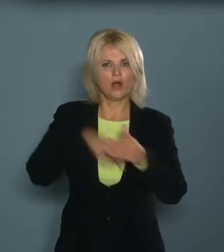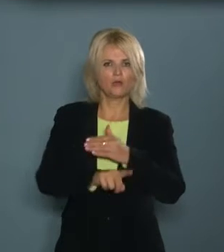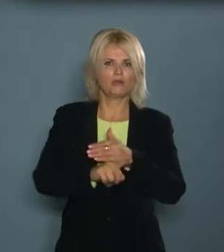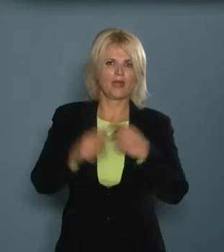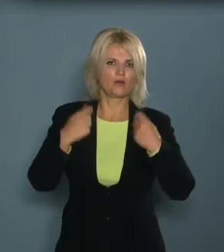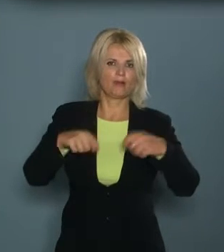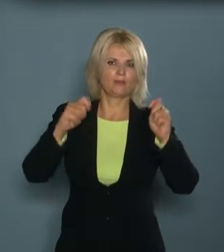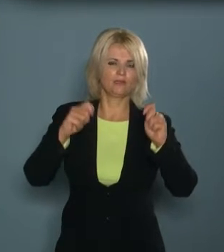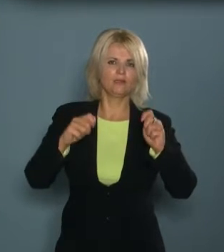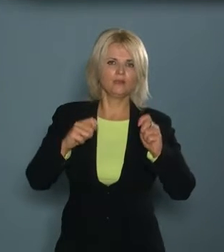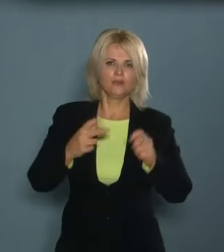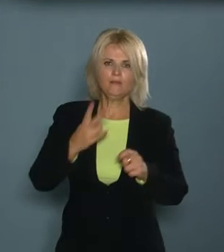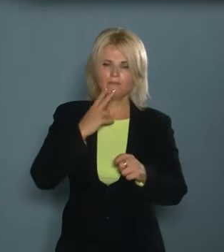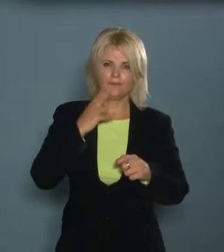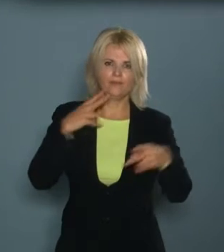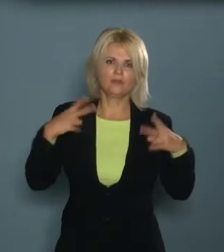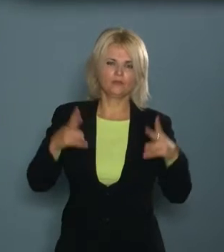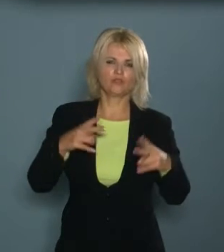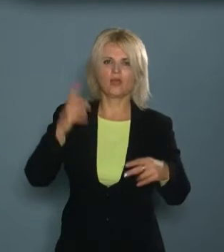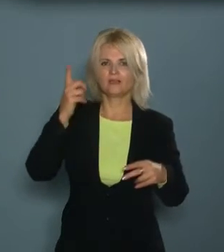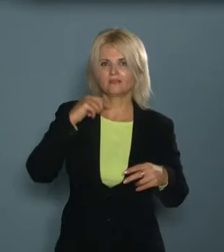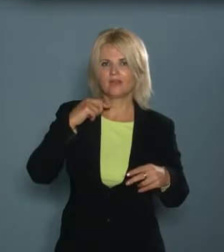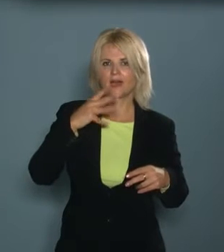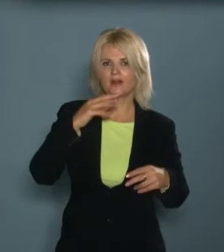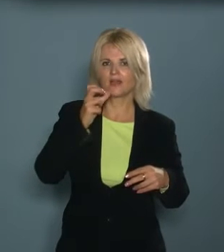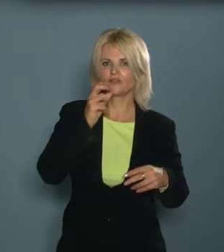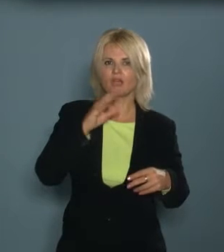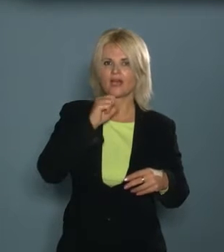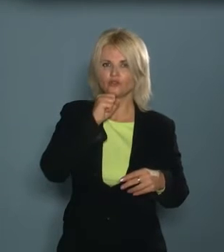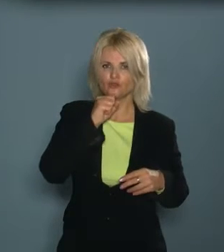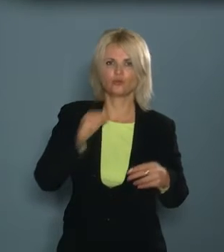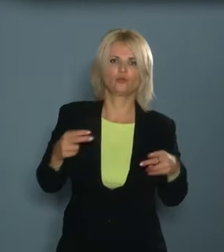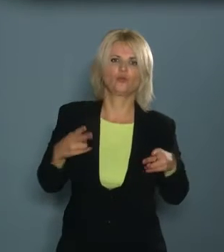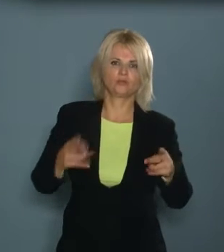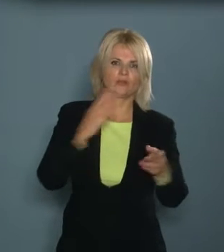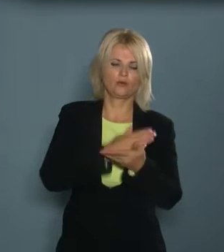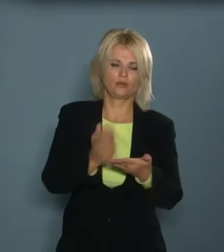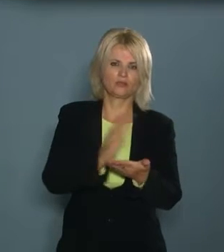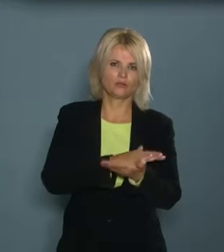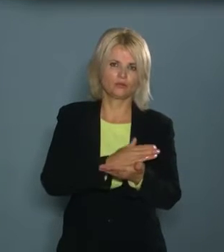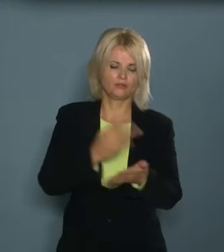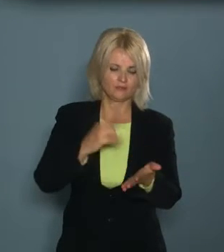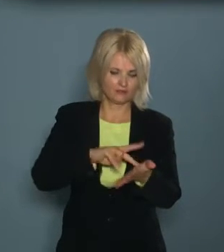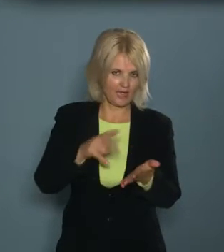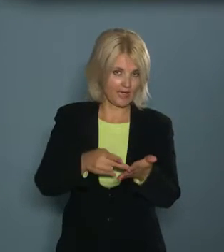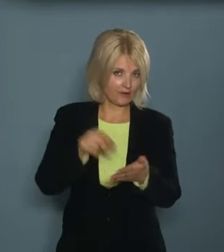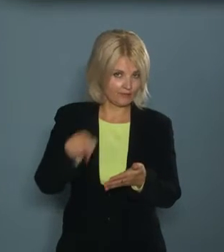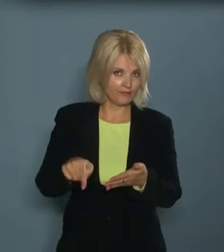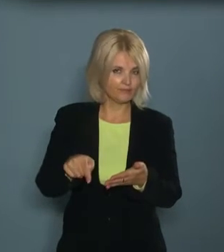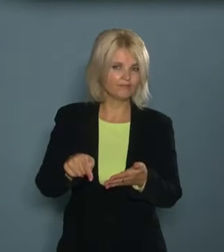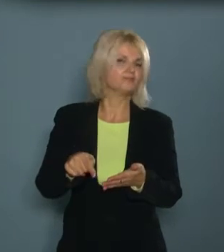meg a Veszés utca és a Tárcsás utca között. Ennek a tervei